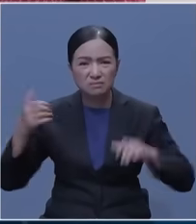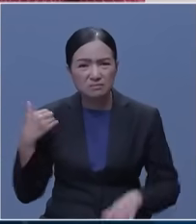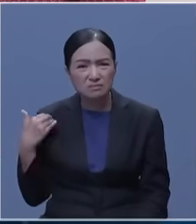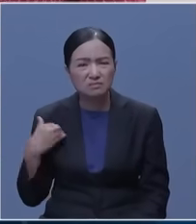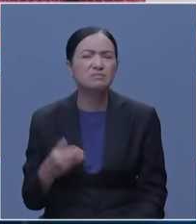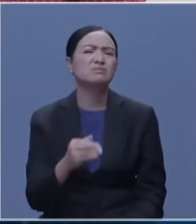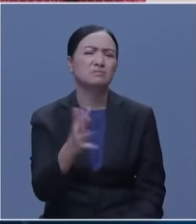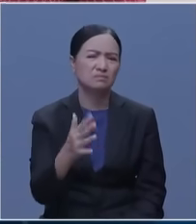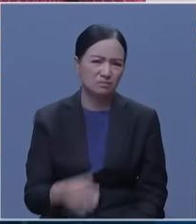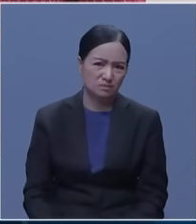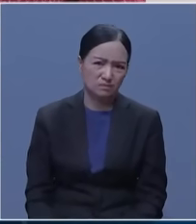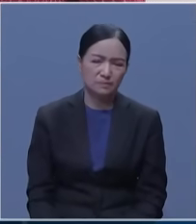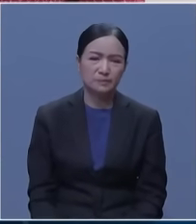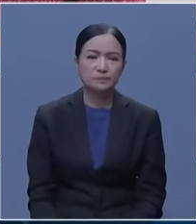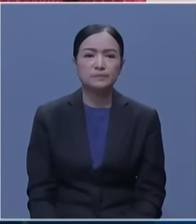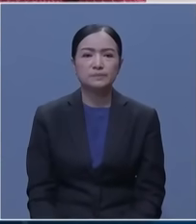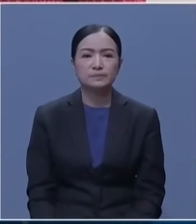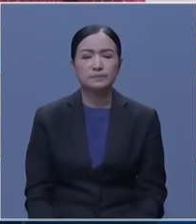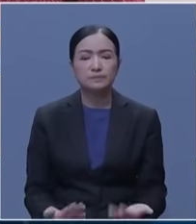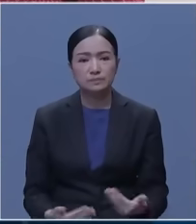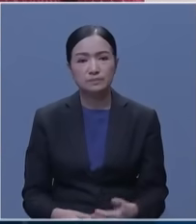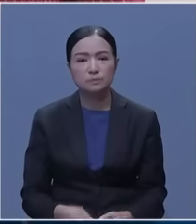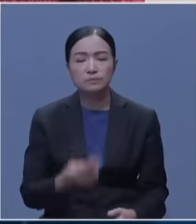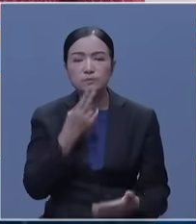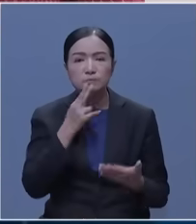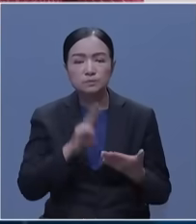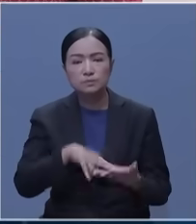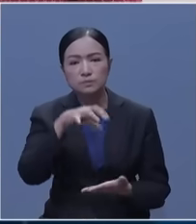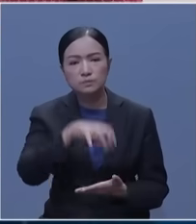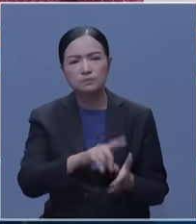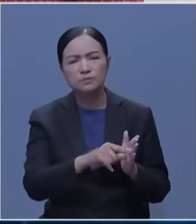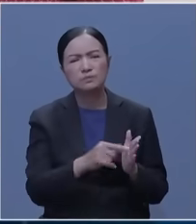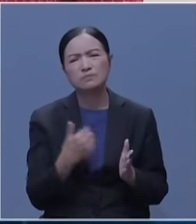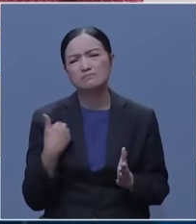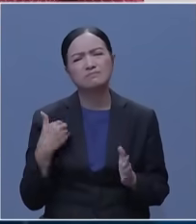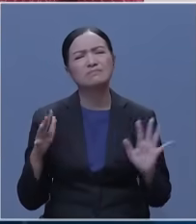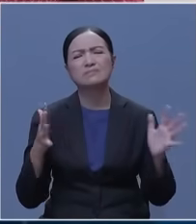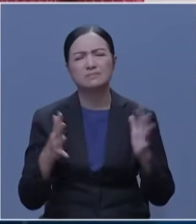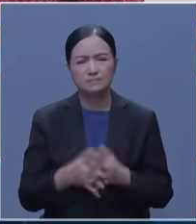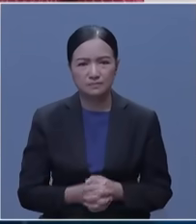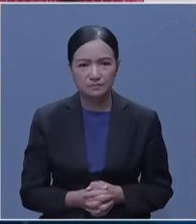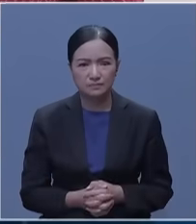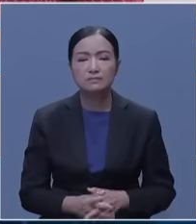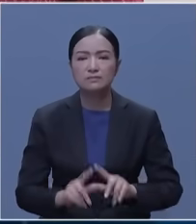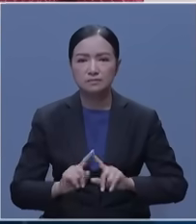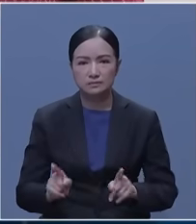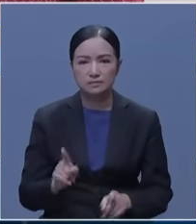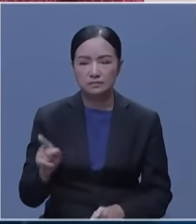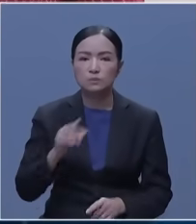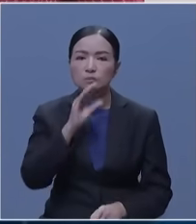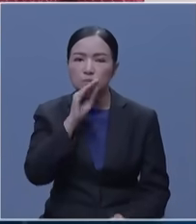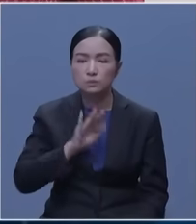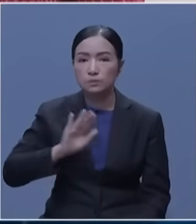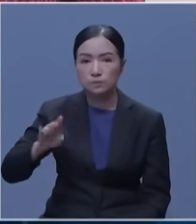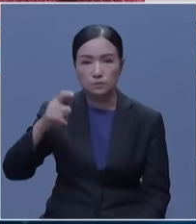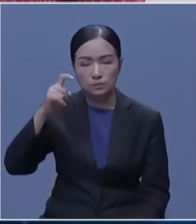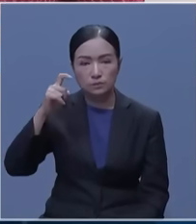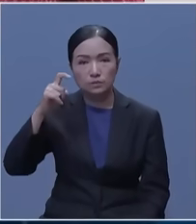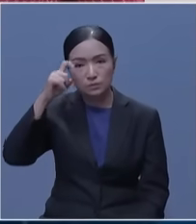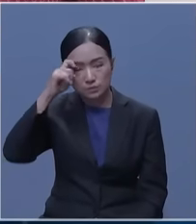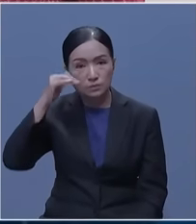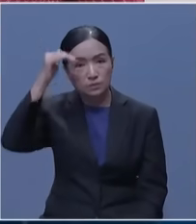จากสำนักเลขาธิการคณะรัฐมนตรีมันคงเป็นไปไม่ได้นะครับแต่คำพูดของนายกที่ผ